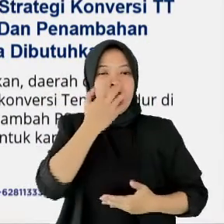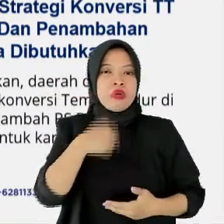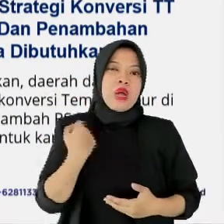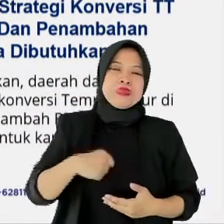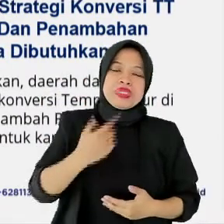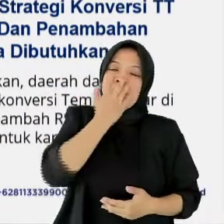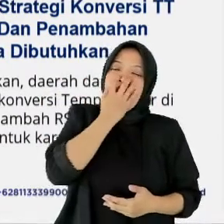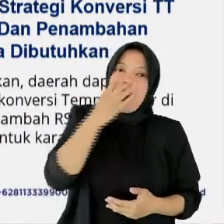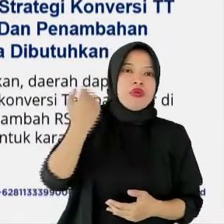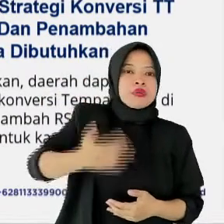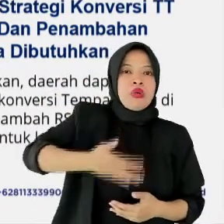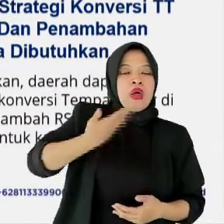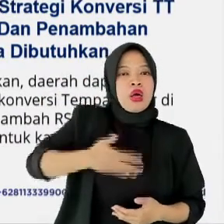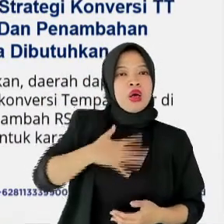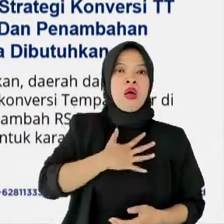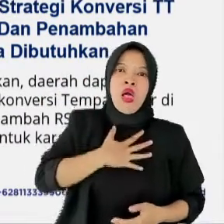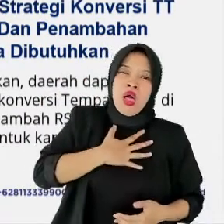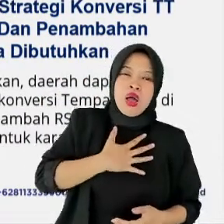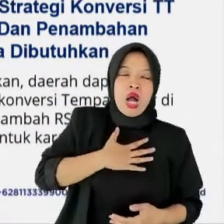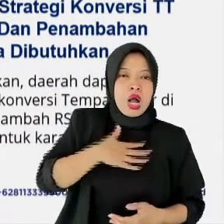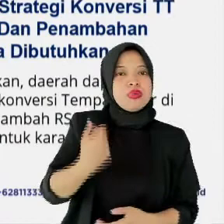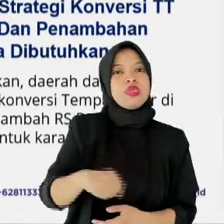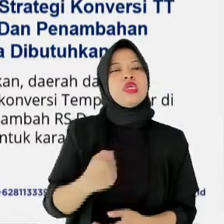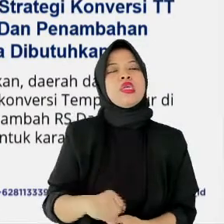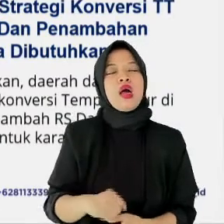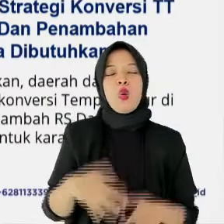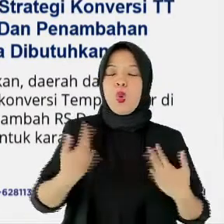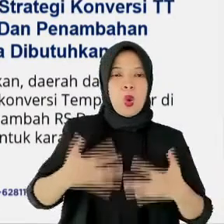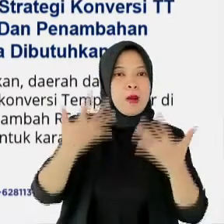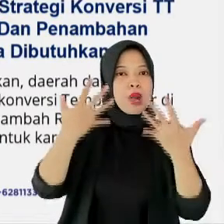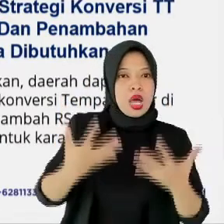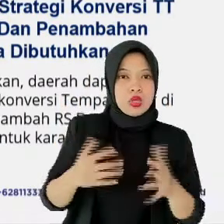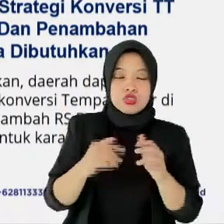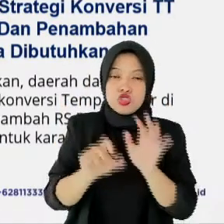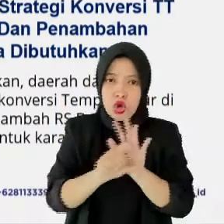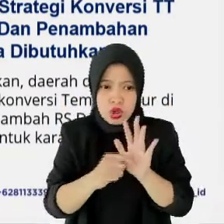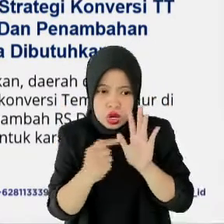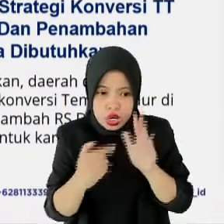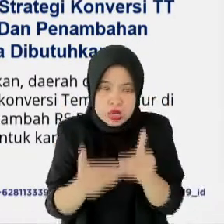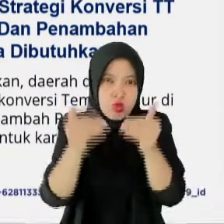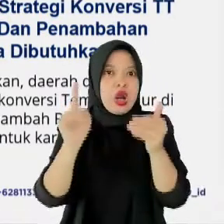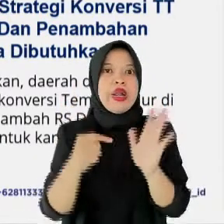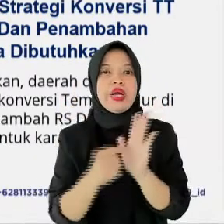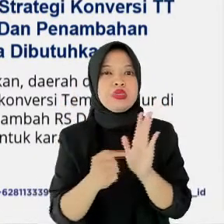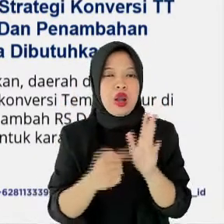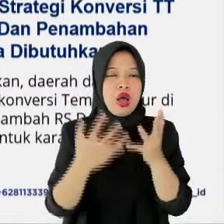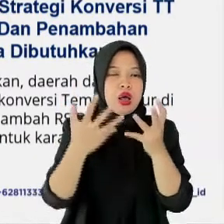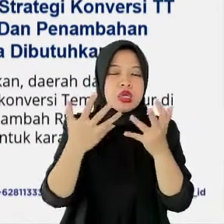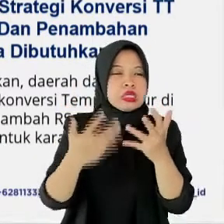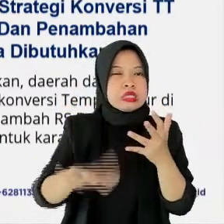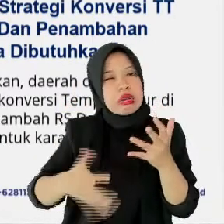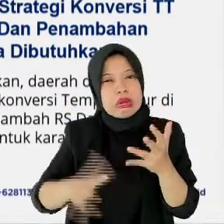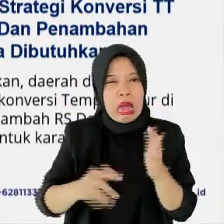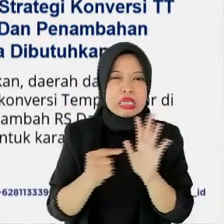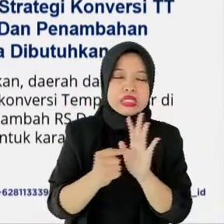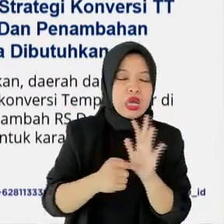dapat berakibat sangat fatal. Nah, jadi kita sampaikan ketika sudah mulai ada gejala sedang gitu ya, mungkin nggak sampai berat, gejala sedang aja, udah langsung